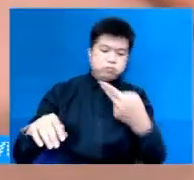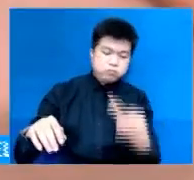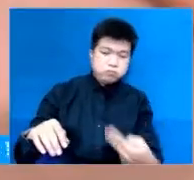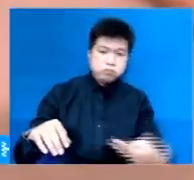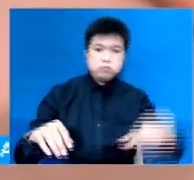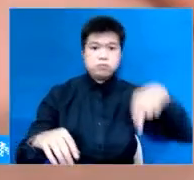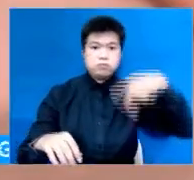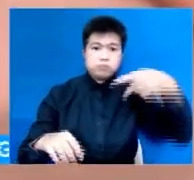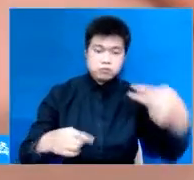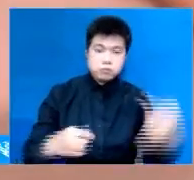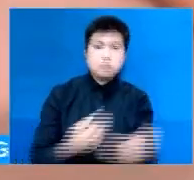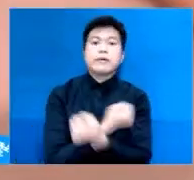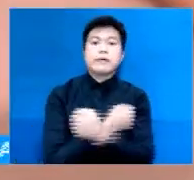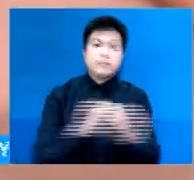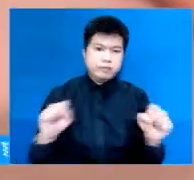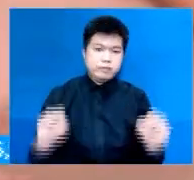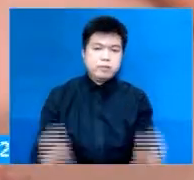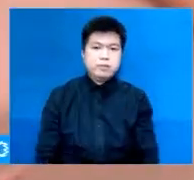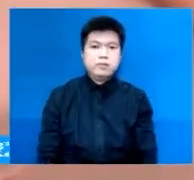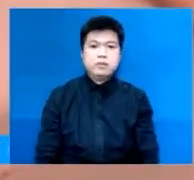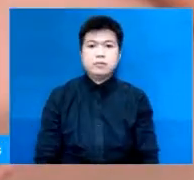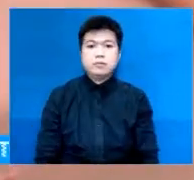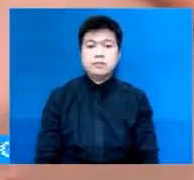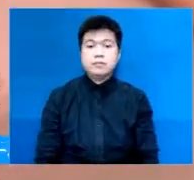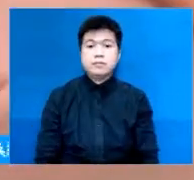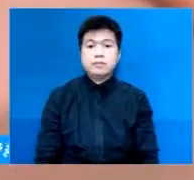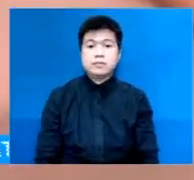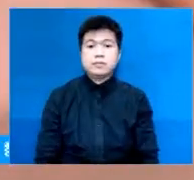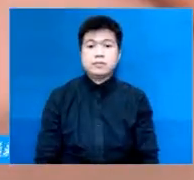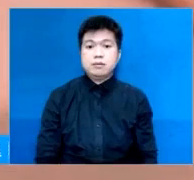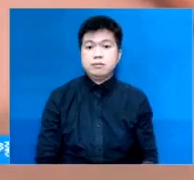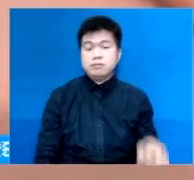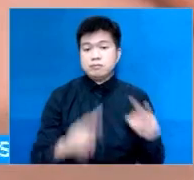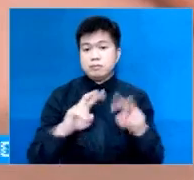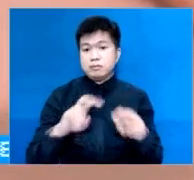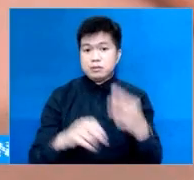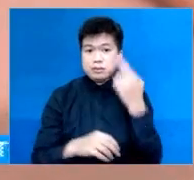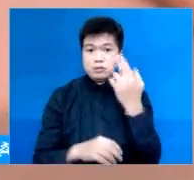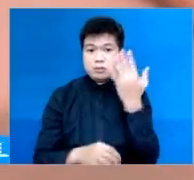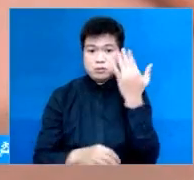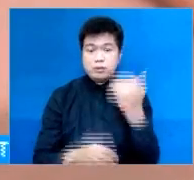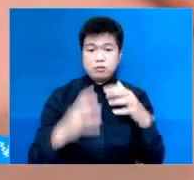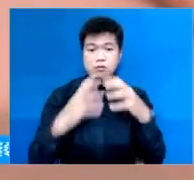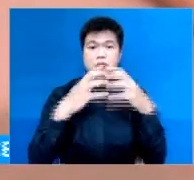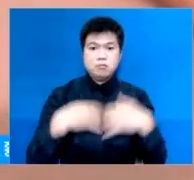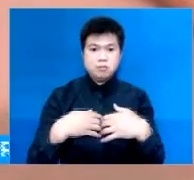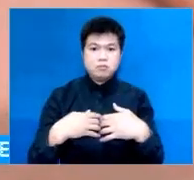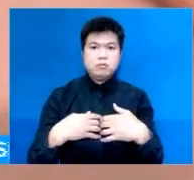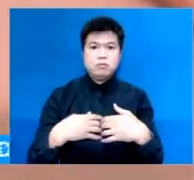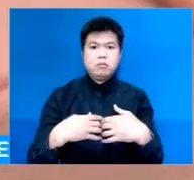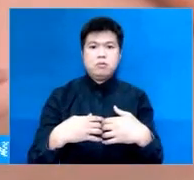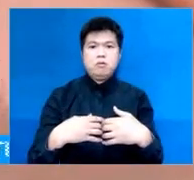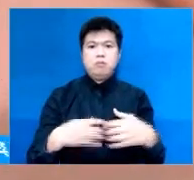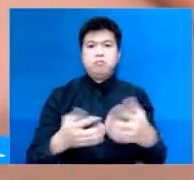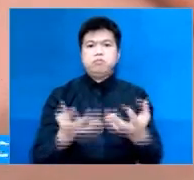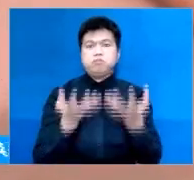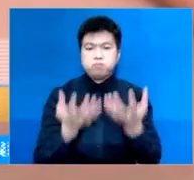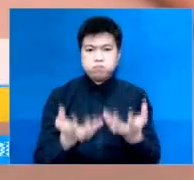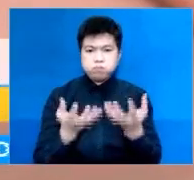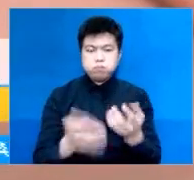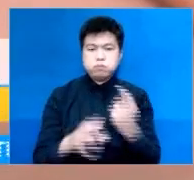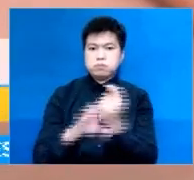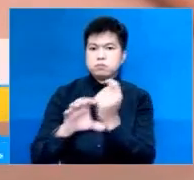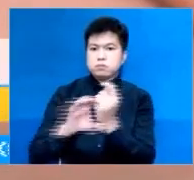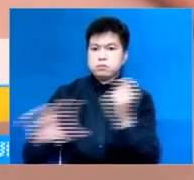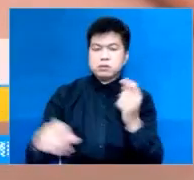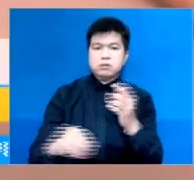Isa sa mga tinitingnang dahilan kung bakit bumigay ang tulay na ito ay dahil sa sobrang bigat ng mga sasakyang dumadaan. Bumigat kasi ang daloy ng